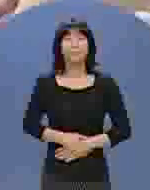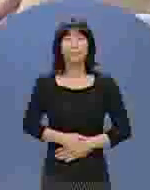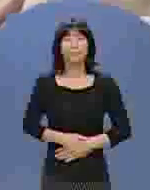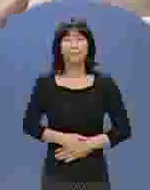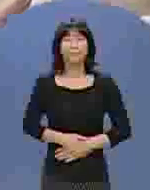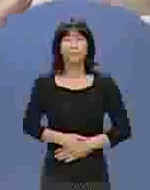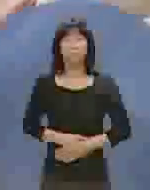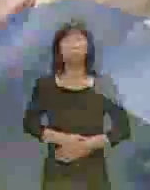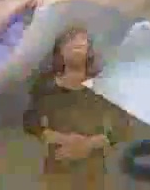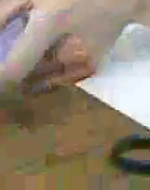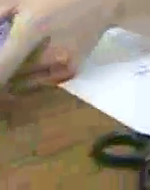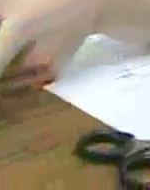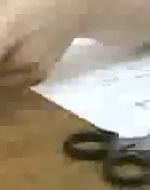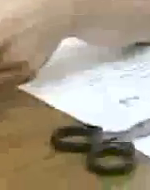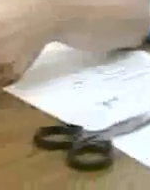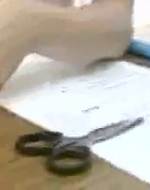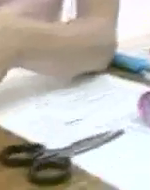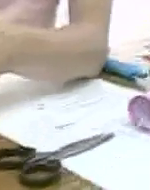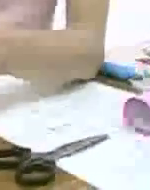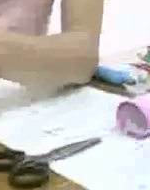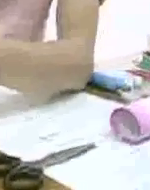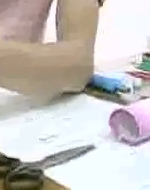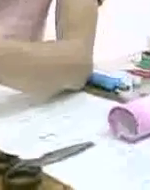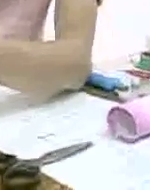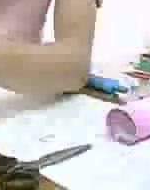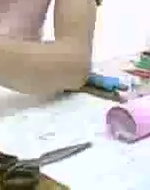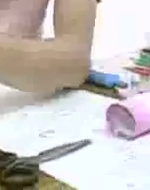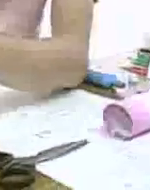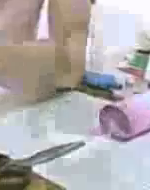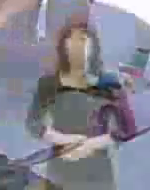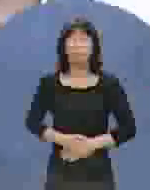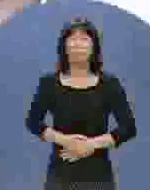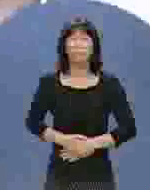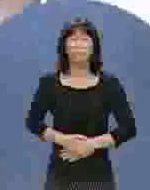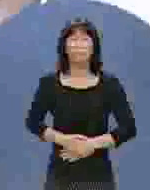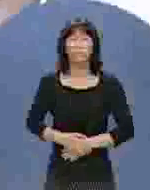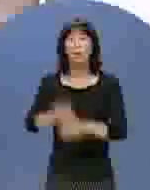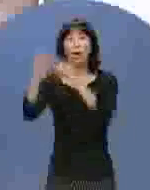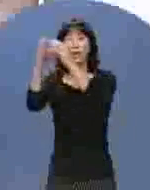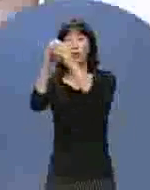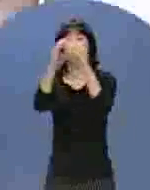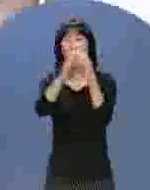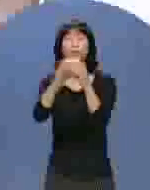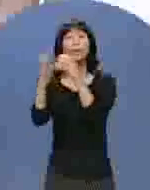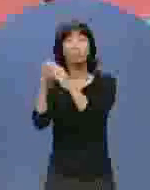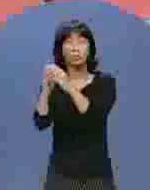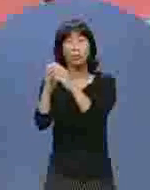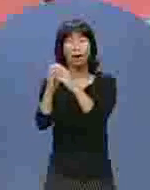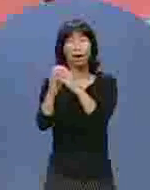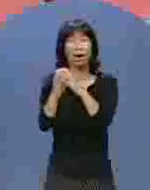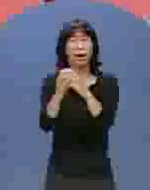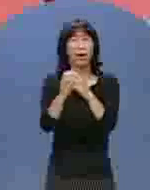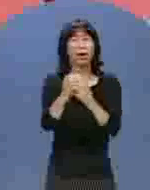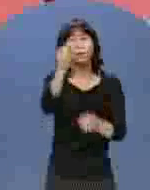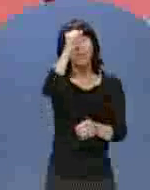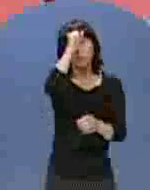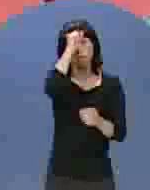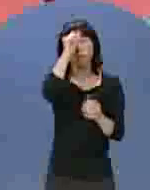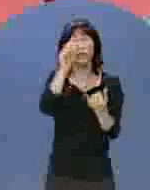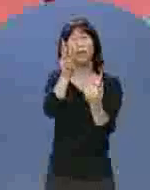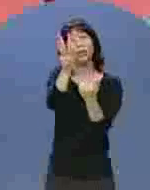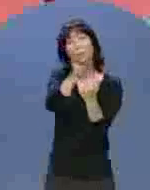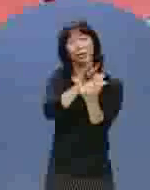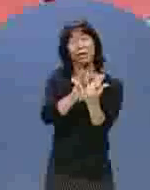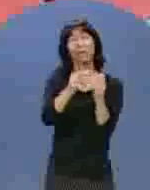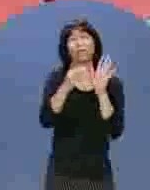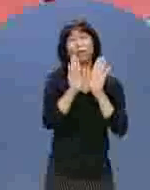また飾りの一つ一つには無病息災や商売繁盛などさまざまな意味が込められており